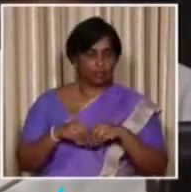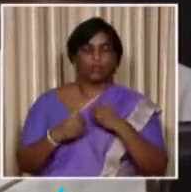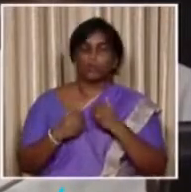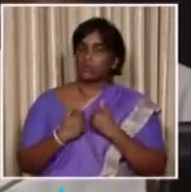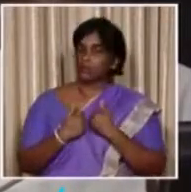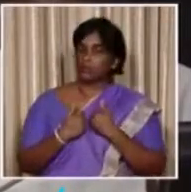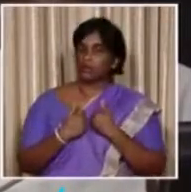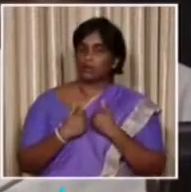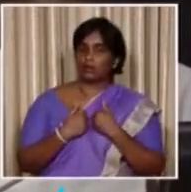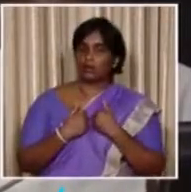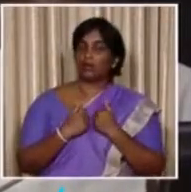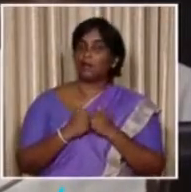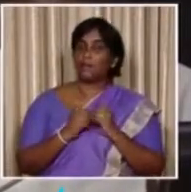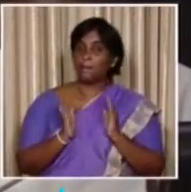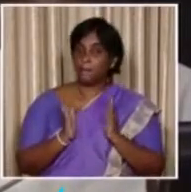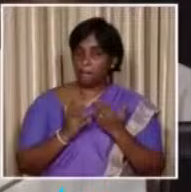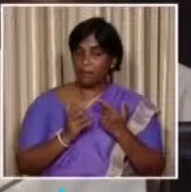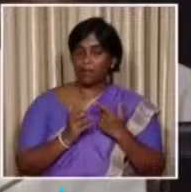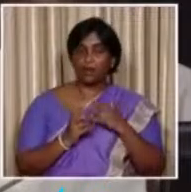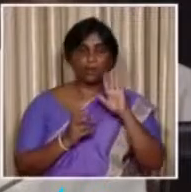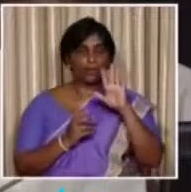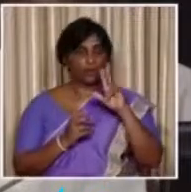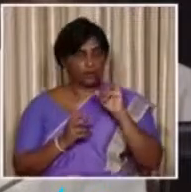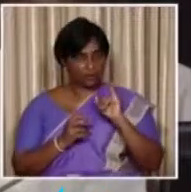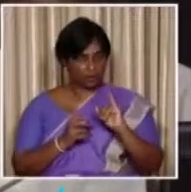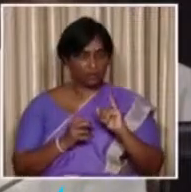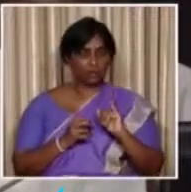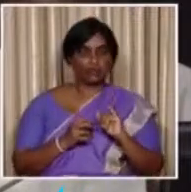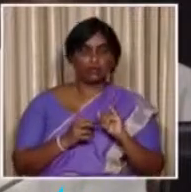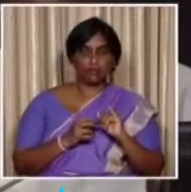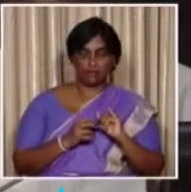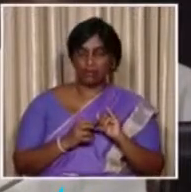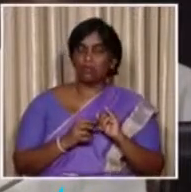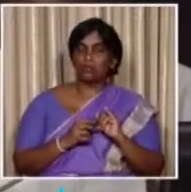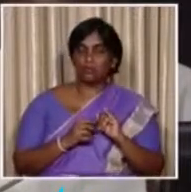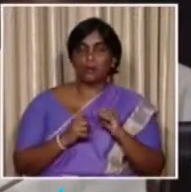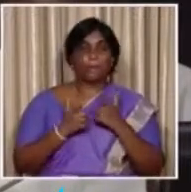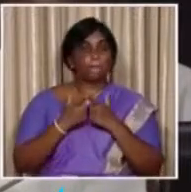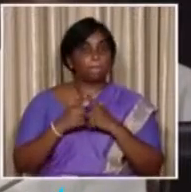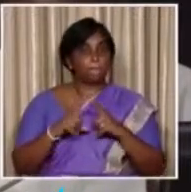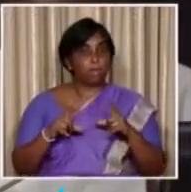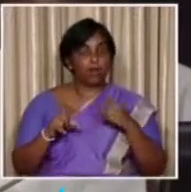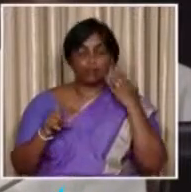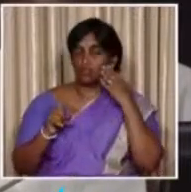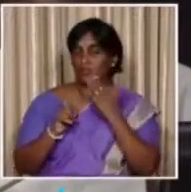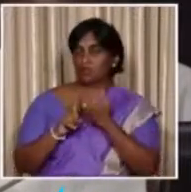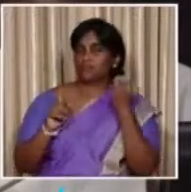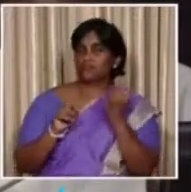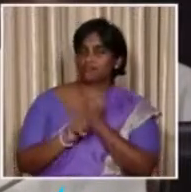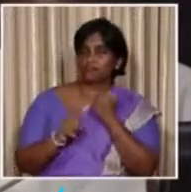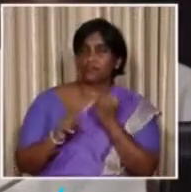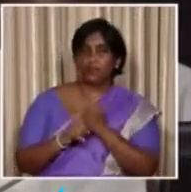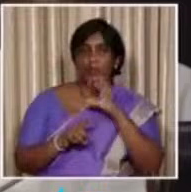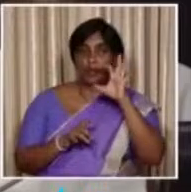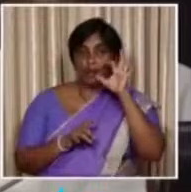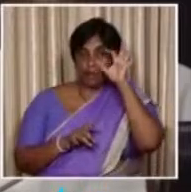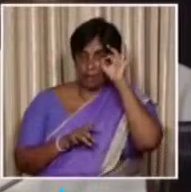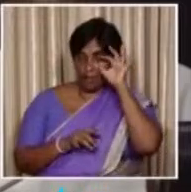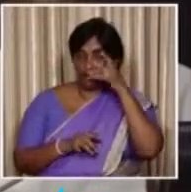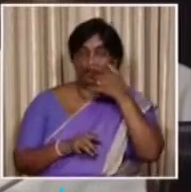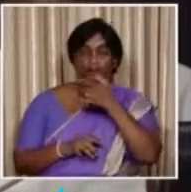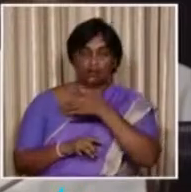අපි පටන් අරගත්තේ 56 භාෂාවෙන් අපි භාෂාවට සටන් කළා බණ්ඩාරනායක